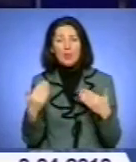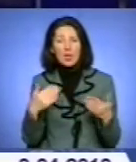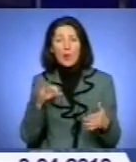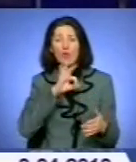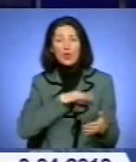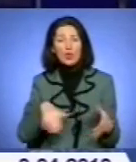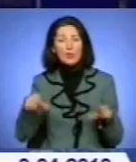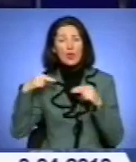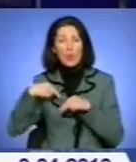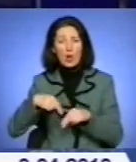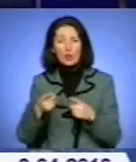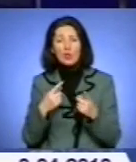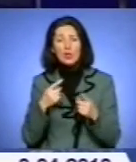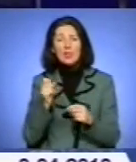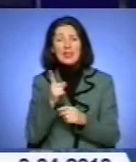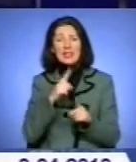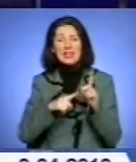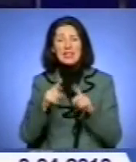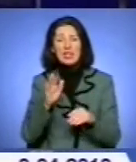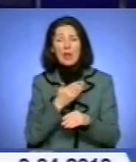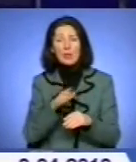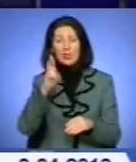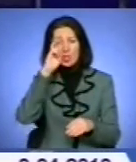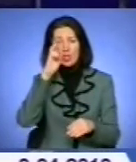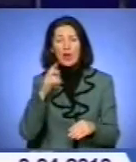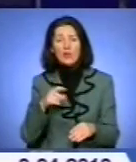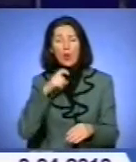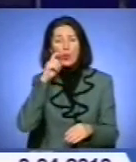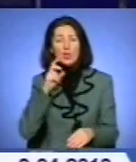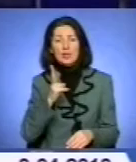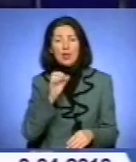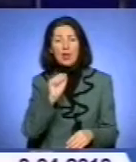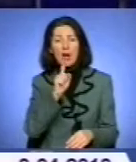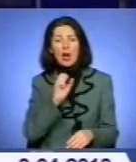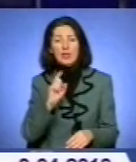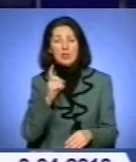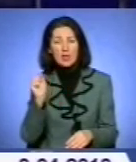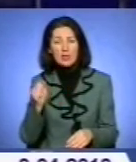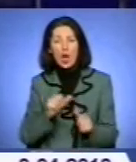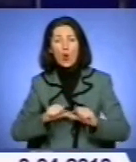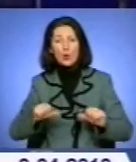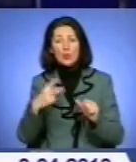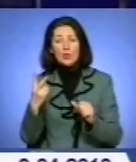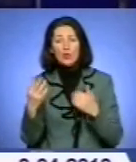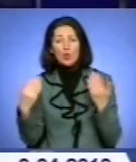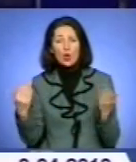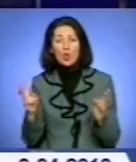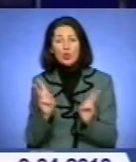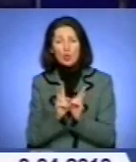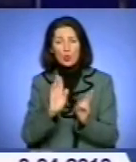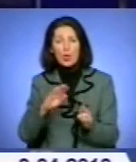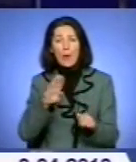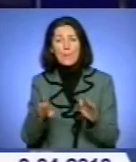йшлося на 11-му засіданні Міждержавної українсько-казахської комісії. Двостороння зустріч відбулася під головуванням